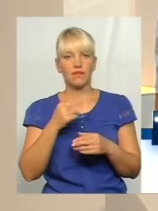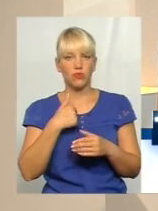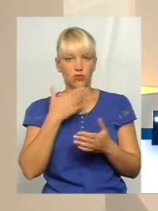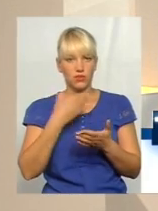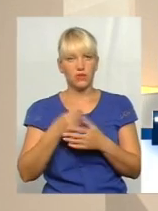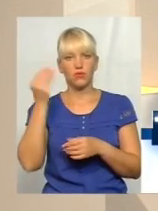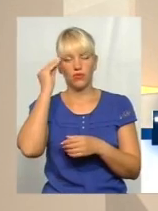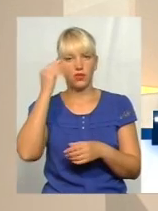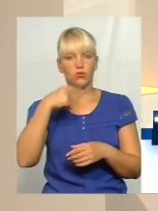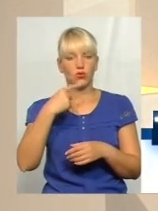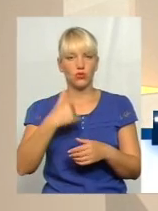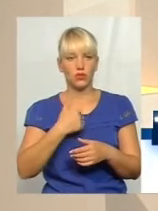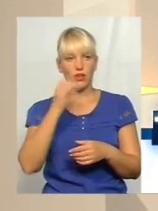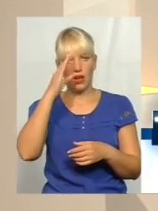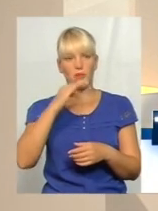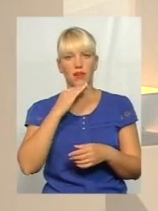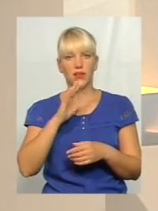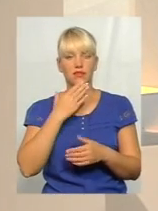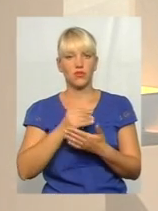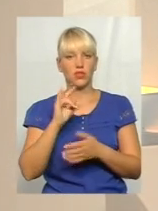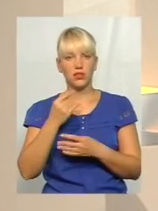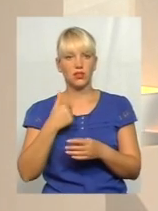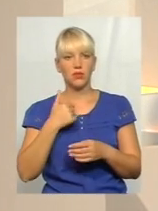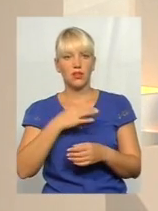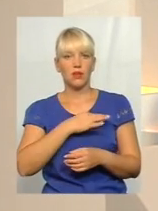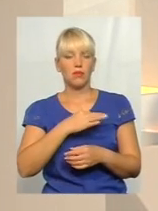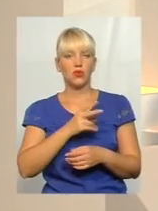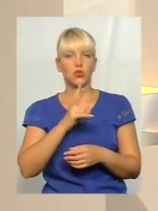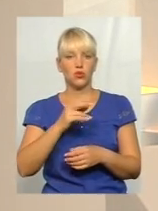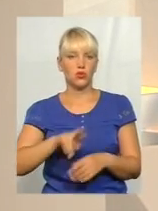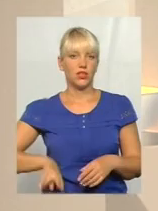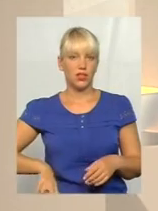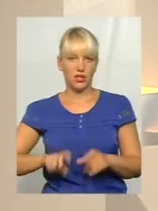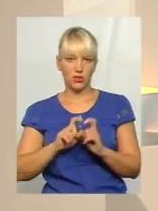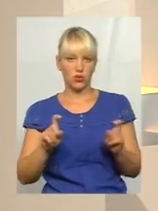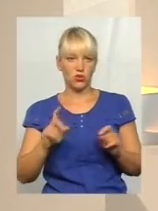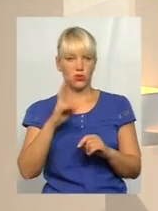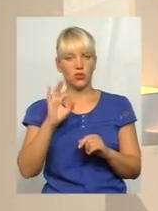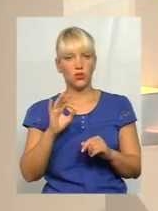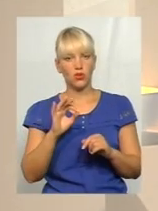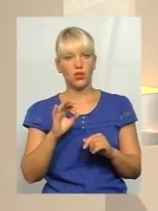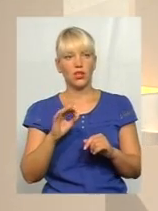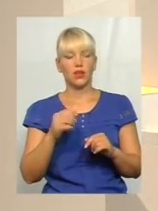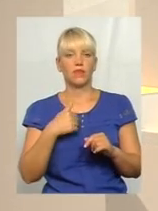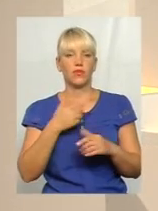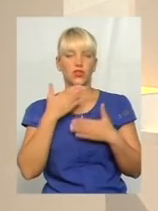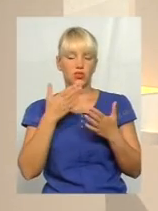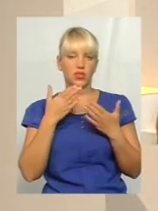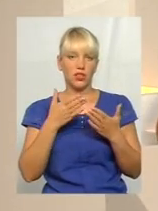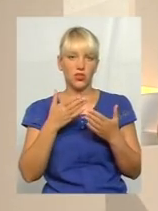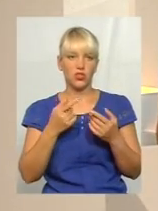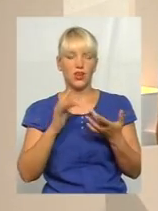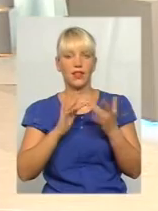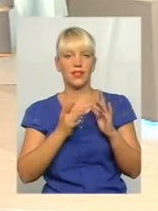особисту думку от як батька дитини ну мені по суті Мені байдуже Хто директор школи Ось але з іншого боку читаючи